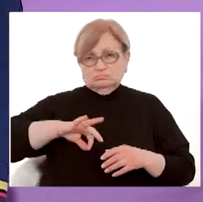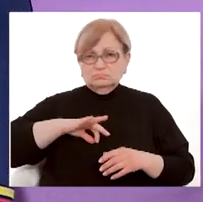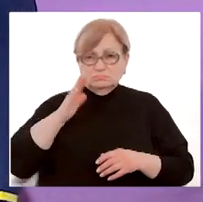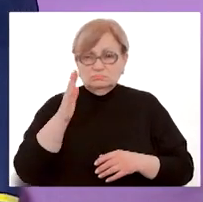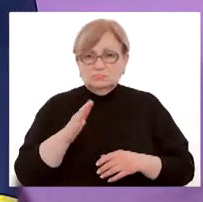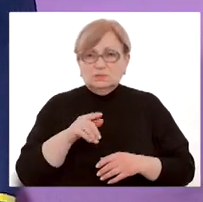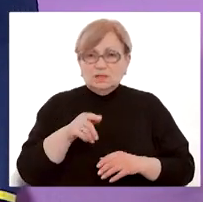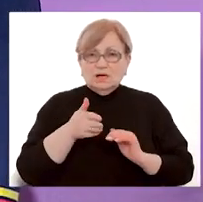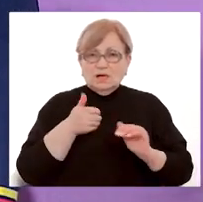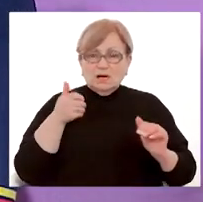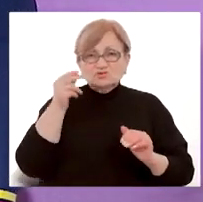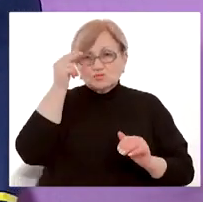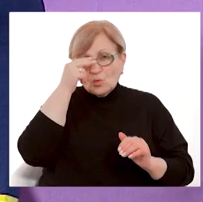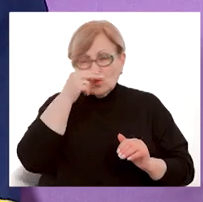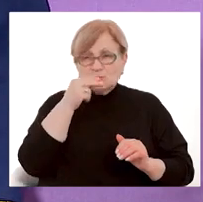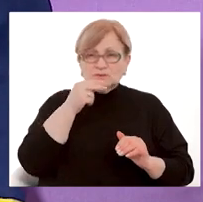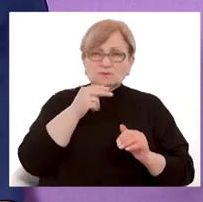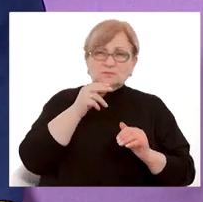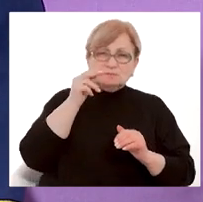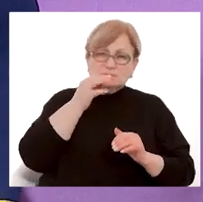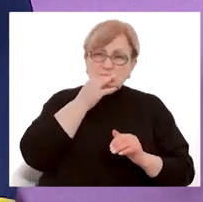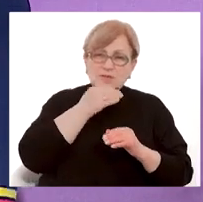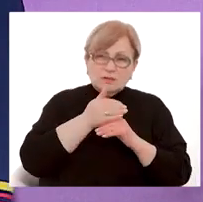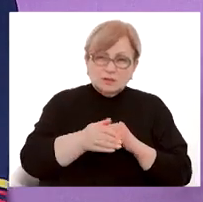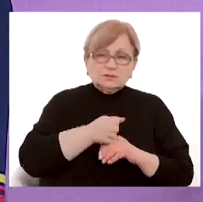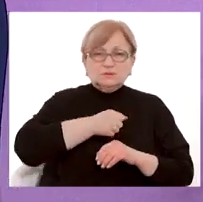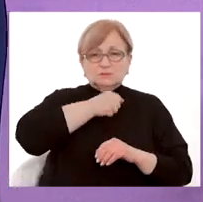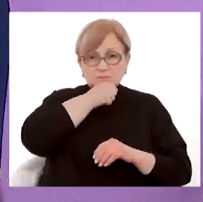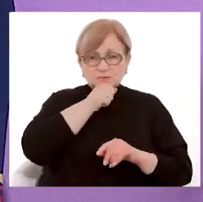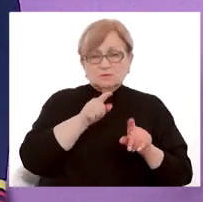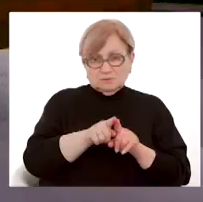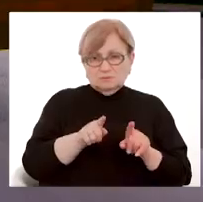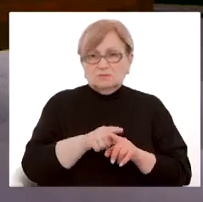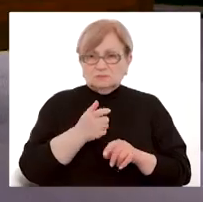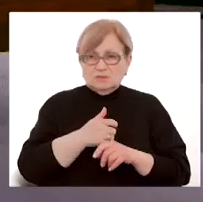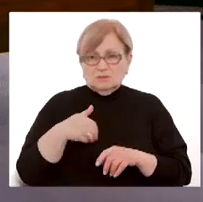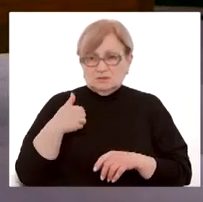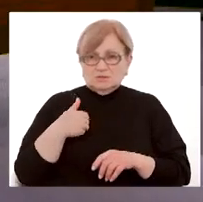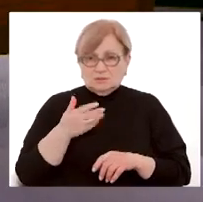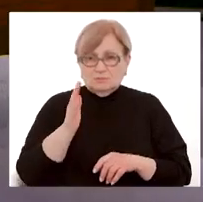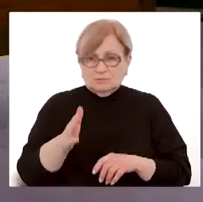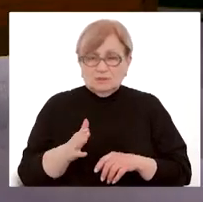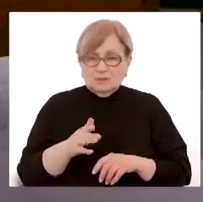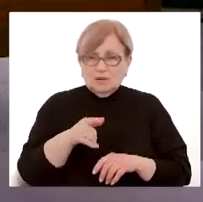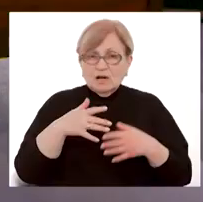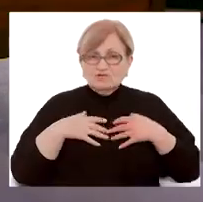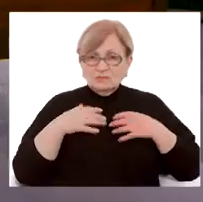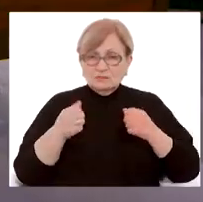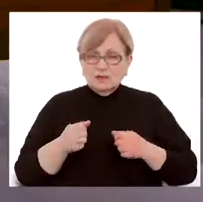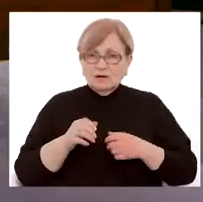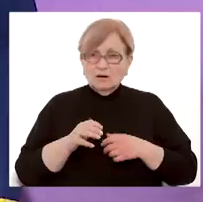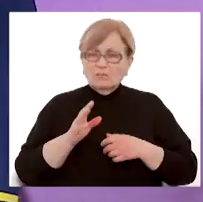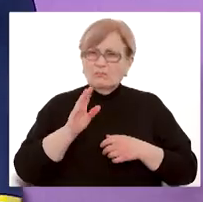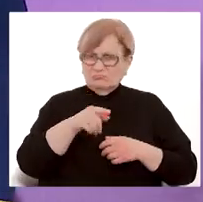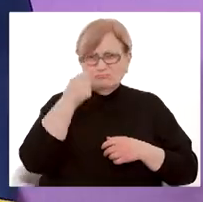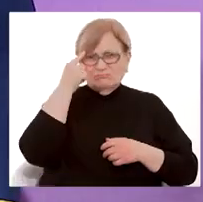იქნება ადრეული ასაკი, სკოლის ასაკი, მოგვიანებით ვთქვათ, დასულ ის ასაკი, ხომ? Და ასევე ჯანსაღ კვება არ არის მხოლოდ